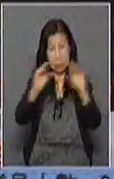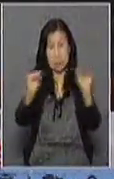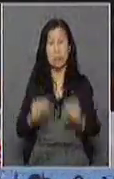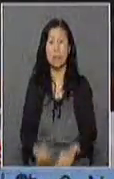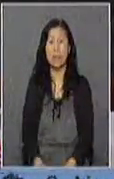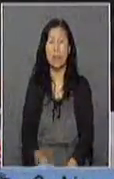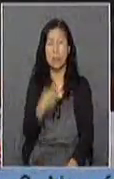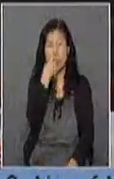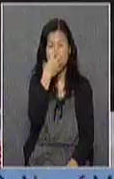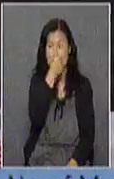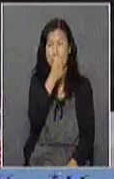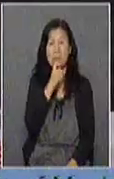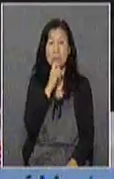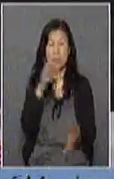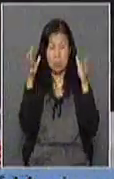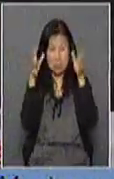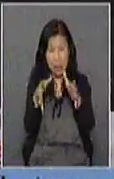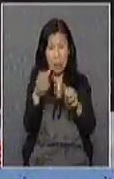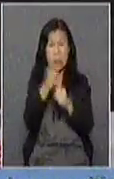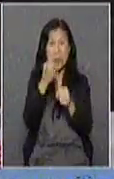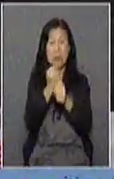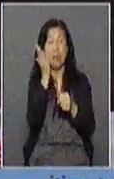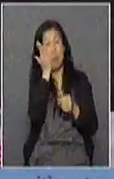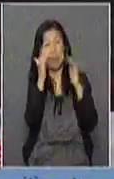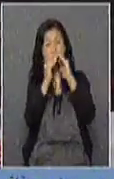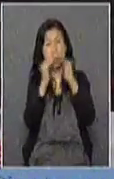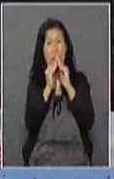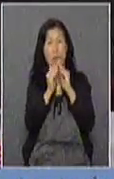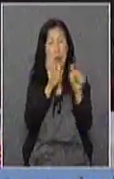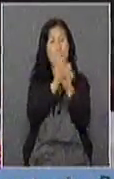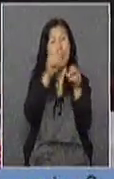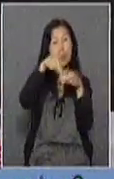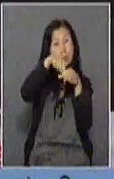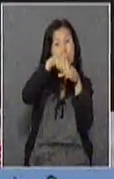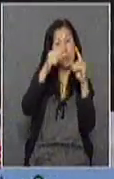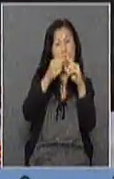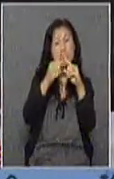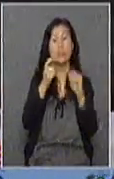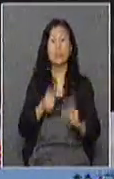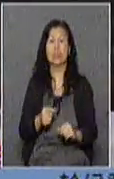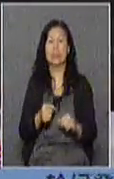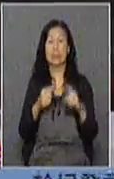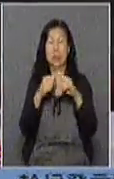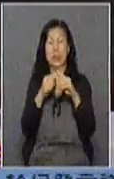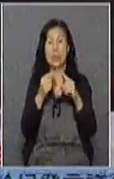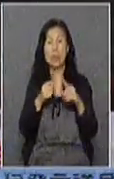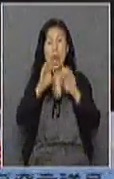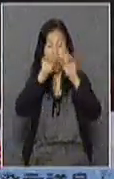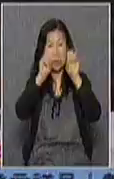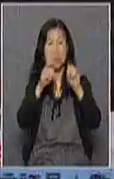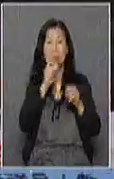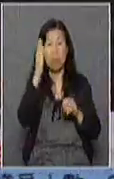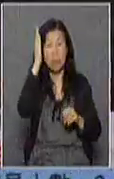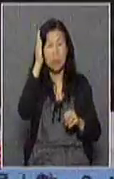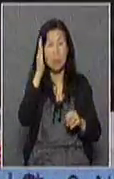梁振英說要集中處理房屋和扶貧的問題，所以這個諮詢呢，對不住啦，